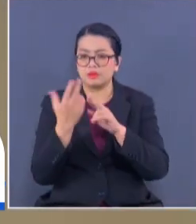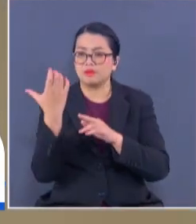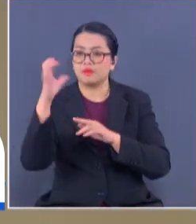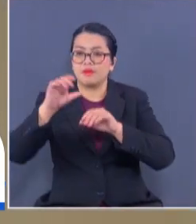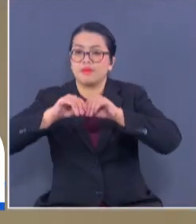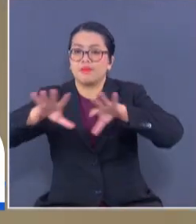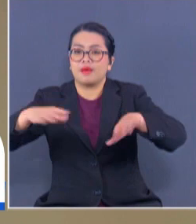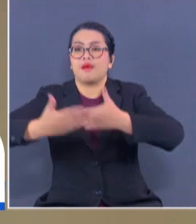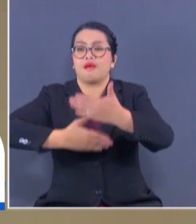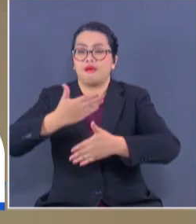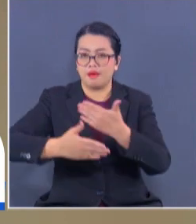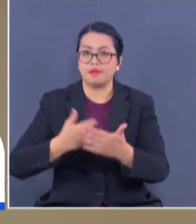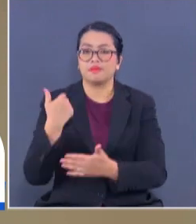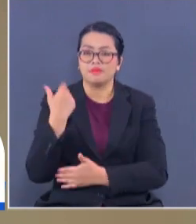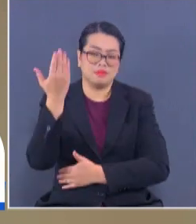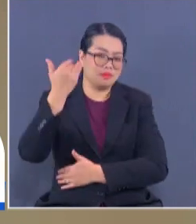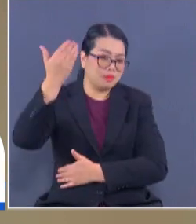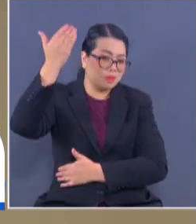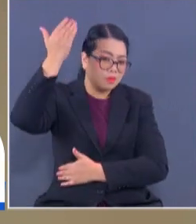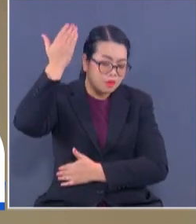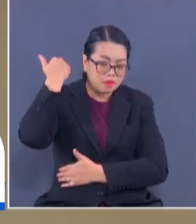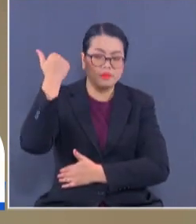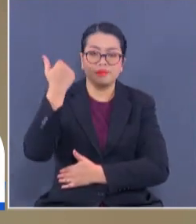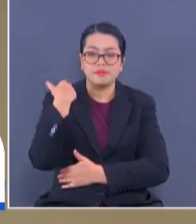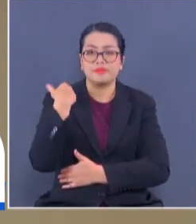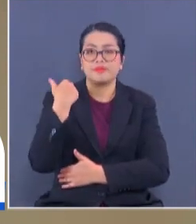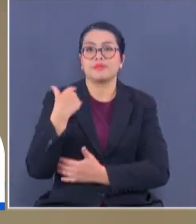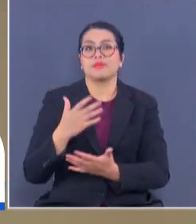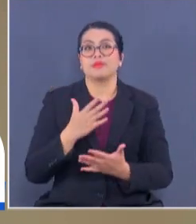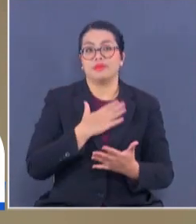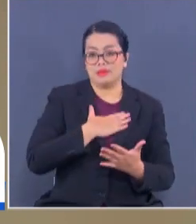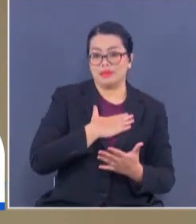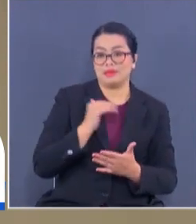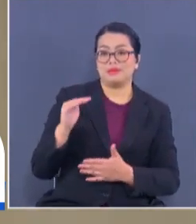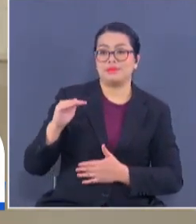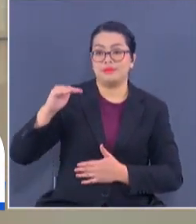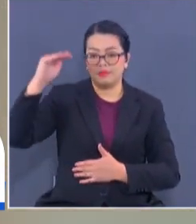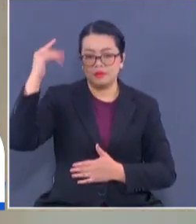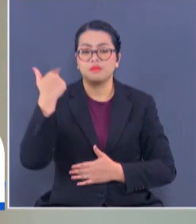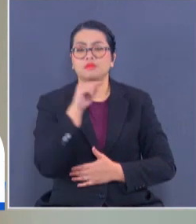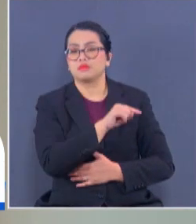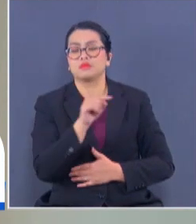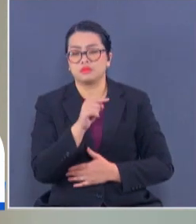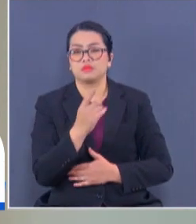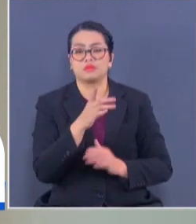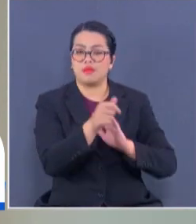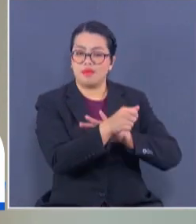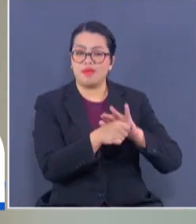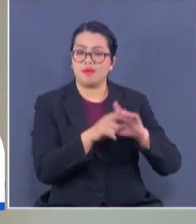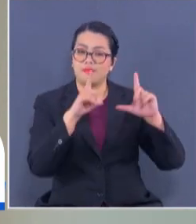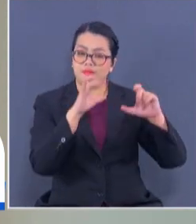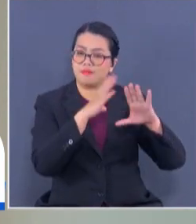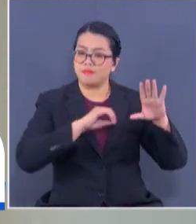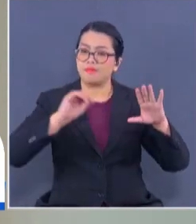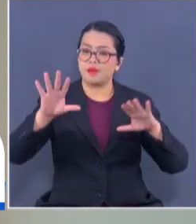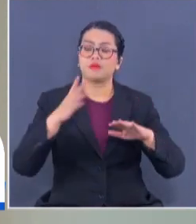างค่ะตลอดหลายปีที่ผ่านมาในวงการพรีมและพี่ๆในบ้านโดนมาตลอดที่ผ่านมาเราจะประก